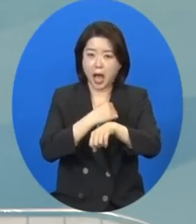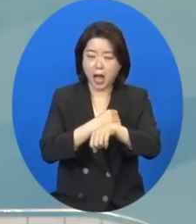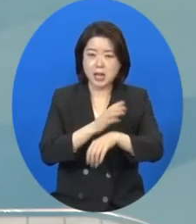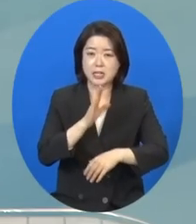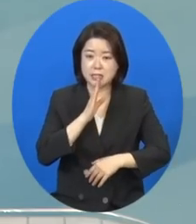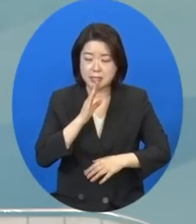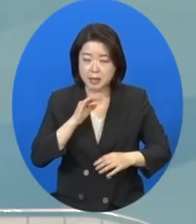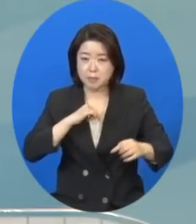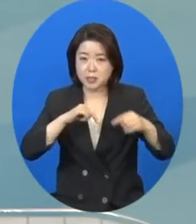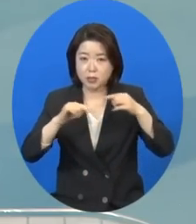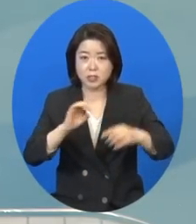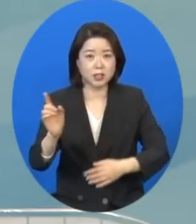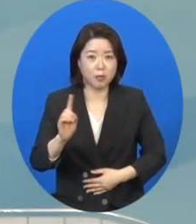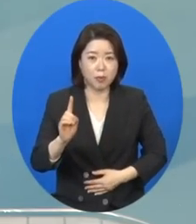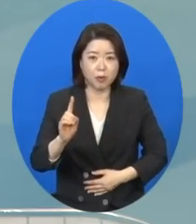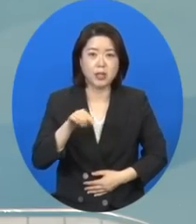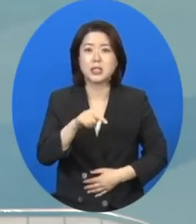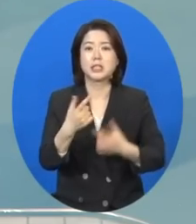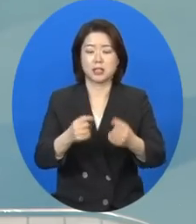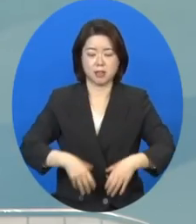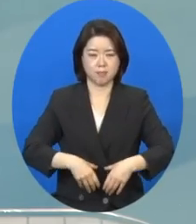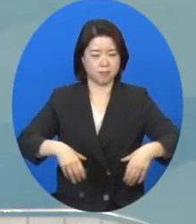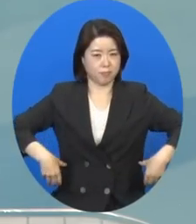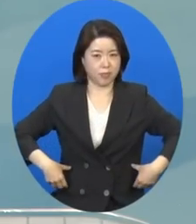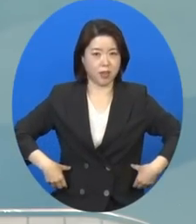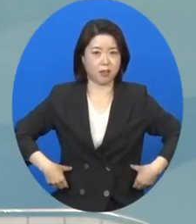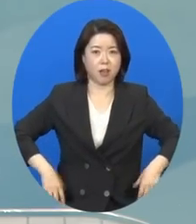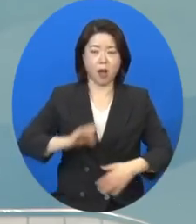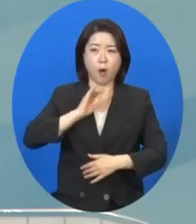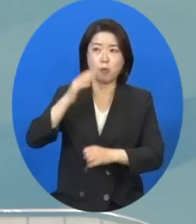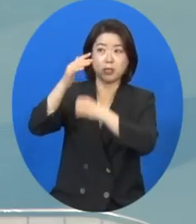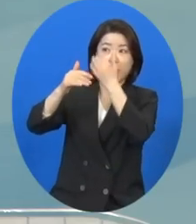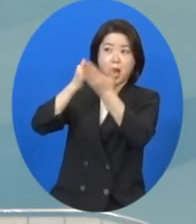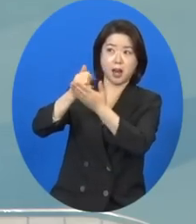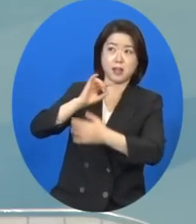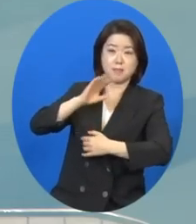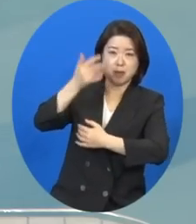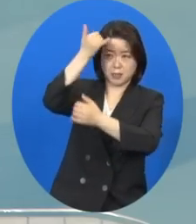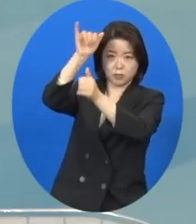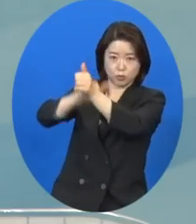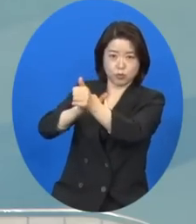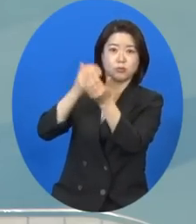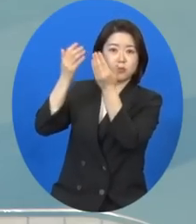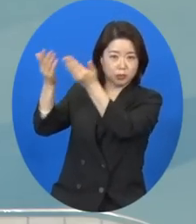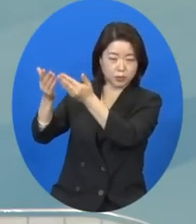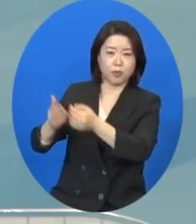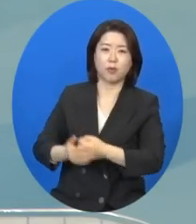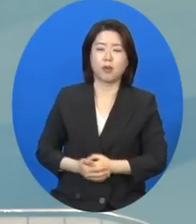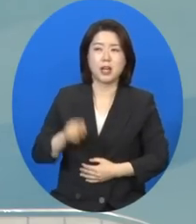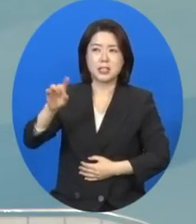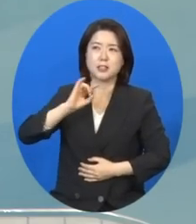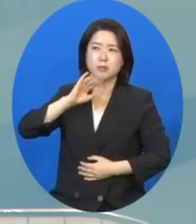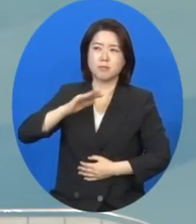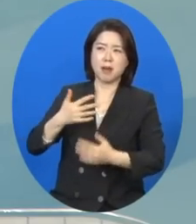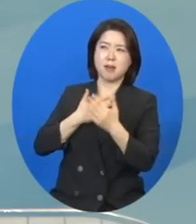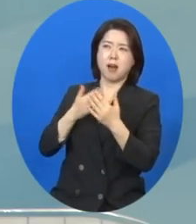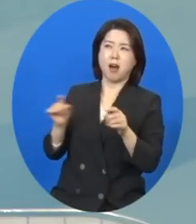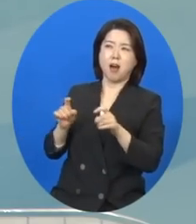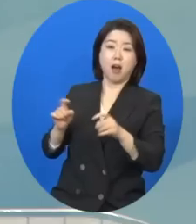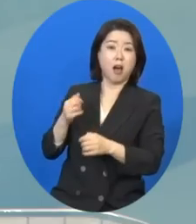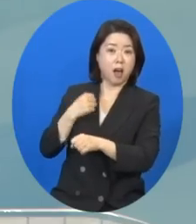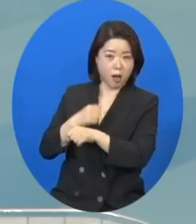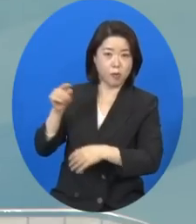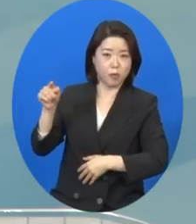정치가 뭔지 아십니까 바로 이렇게 담대하게 오직 하나님만 충성하고 그분께만 충성하고 그분만 두려워하여서